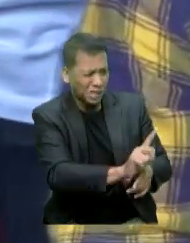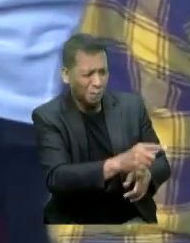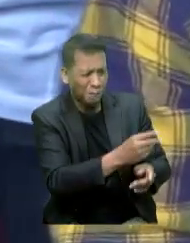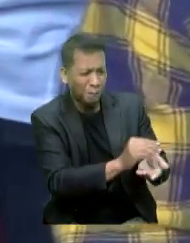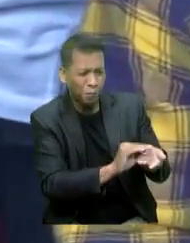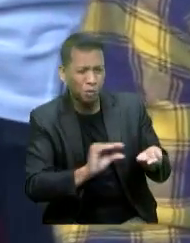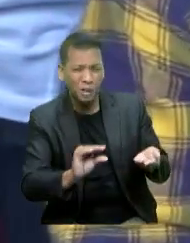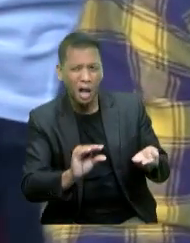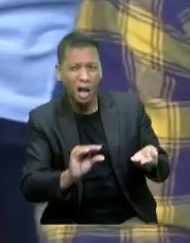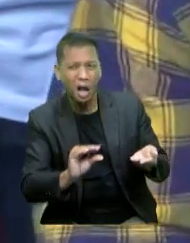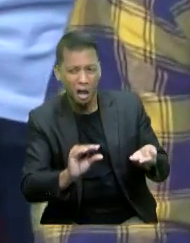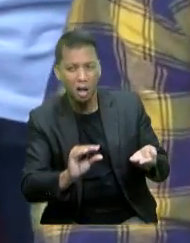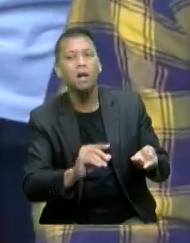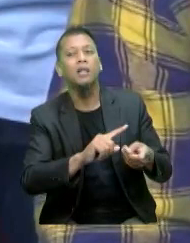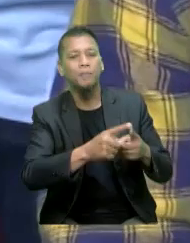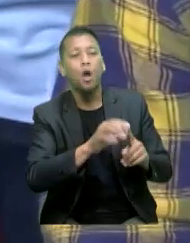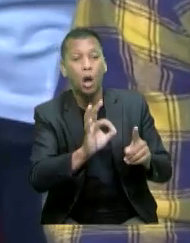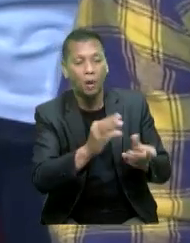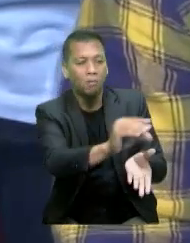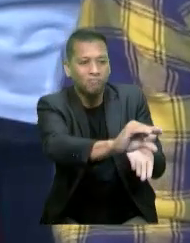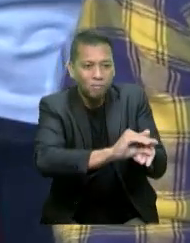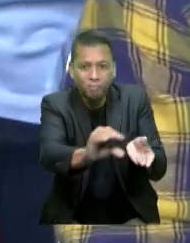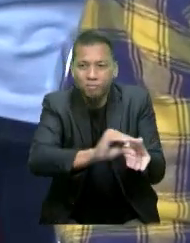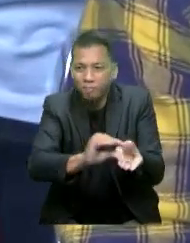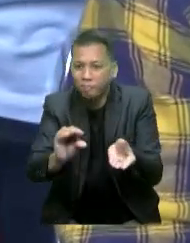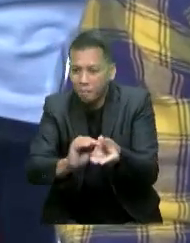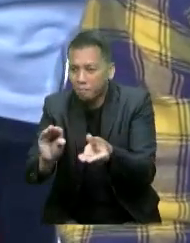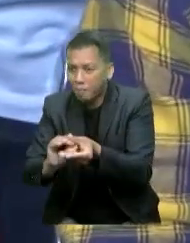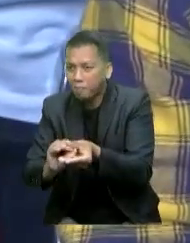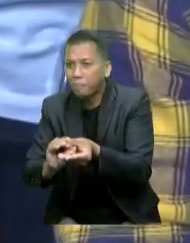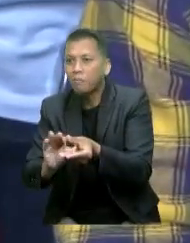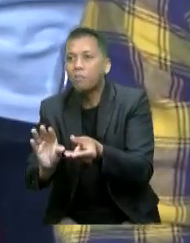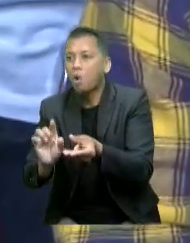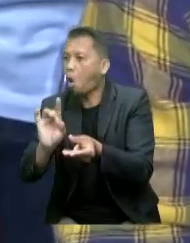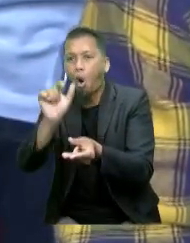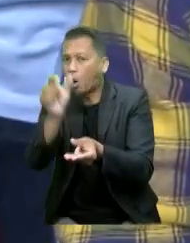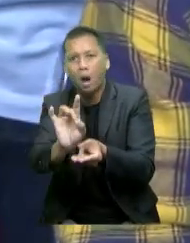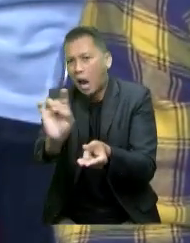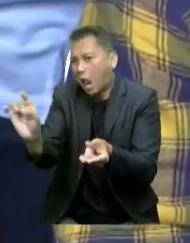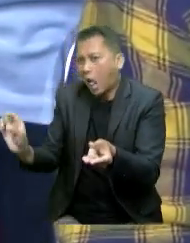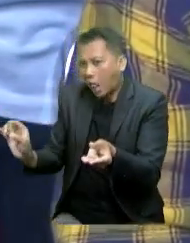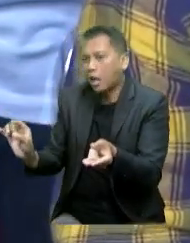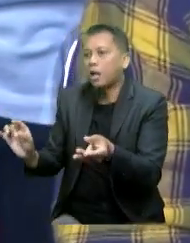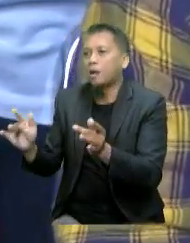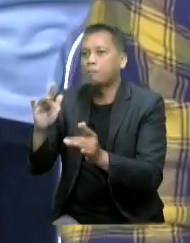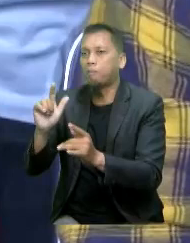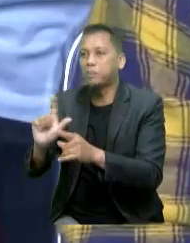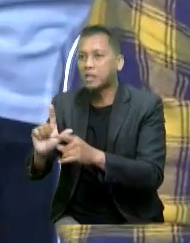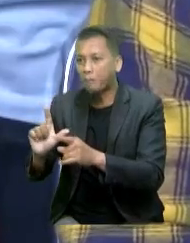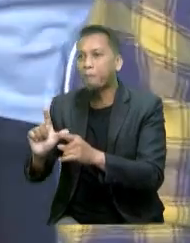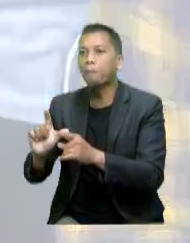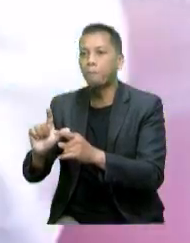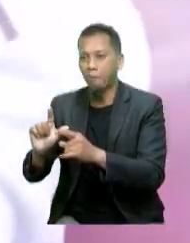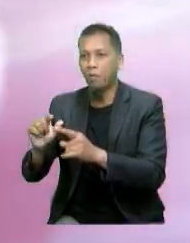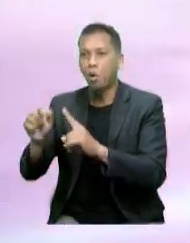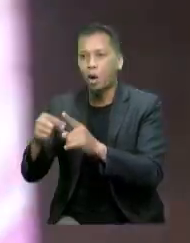umumnya. Pinjam 80 juta ke pinjol? Ya, tapi tidak satu orang, kepada banyak pinjol. Berarti bukan hanya pinjol aja, Pak? Bukan pinjol aja, sama